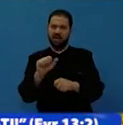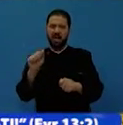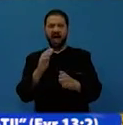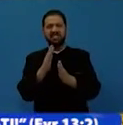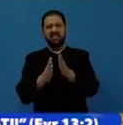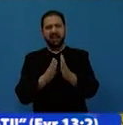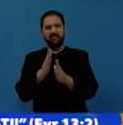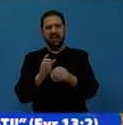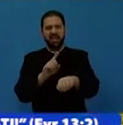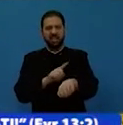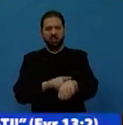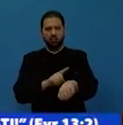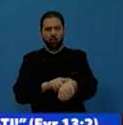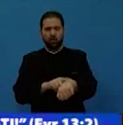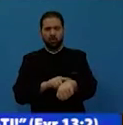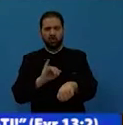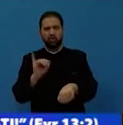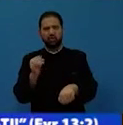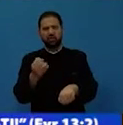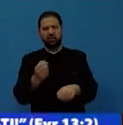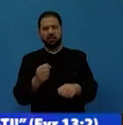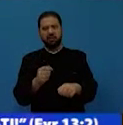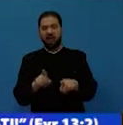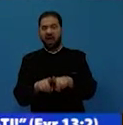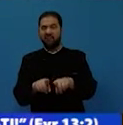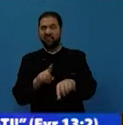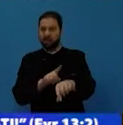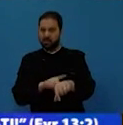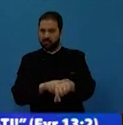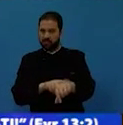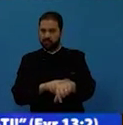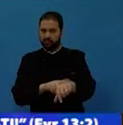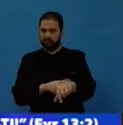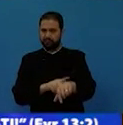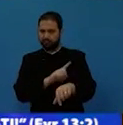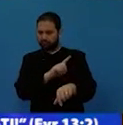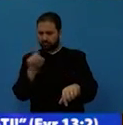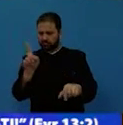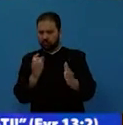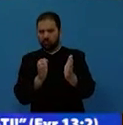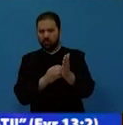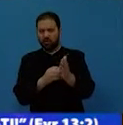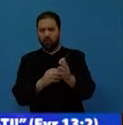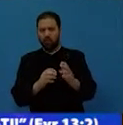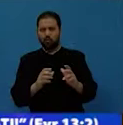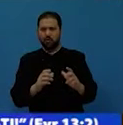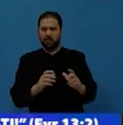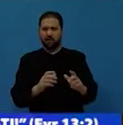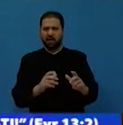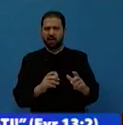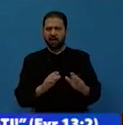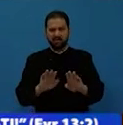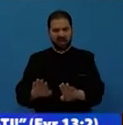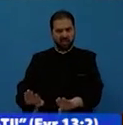semnele timpului și în același timp nu trebuie să lăsăm garda jos,